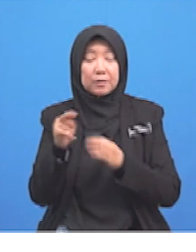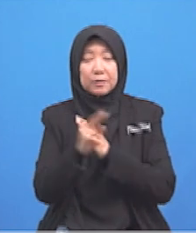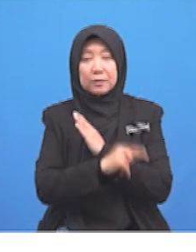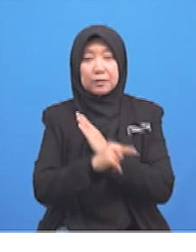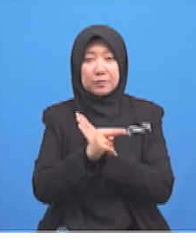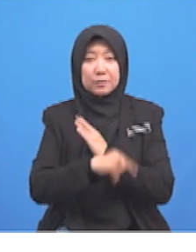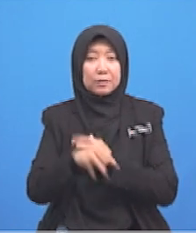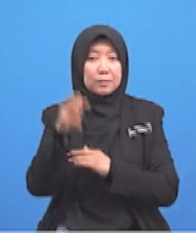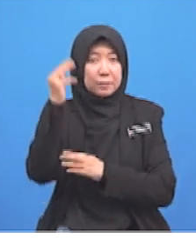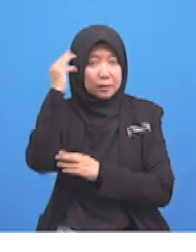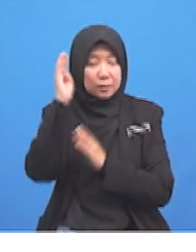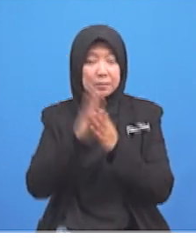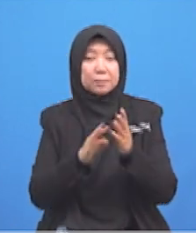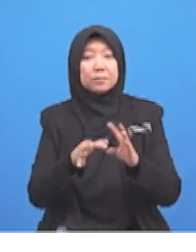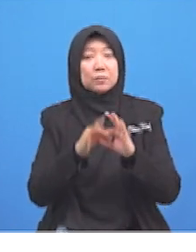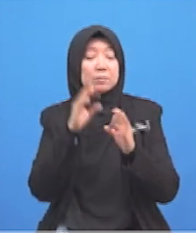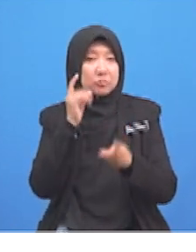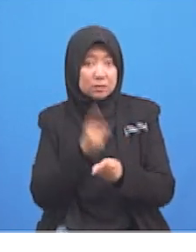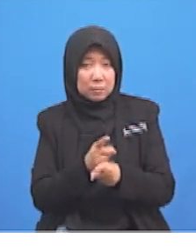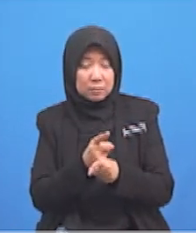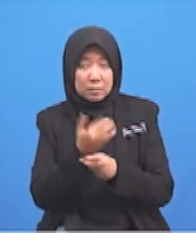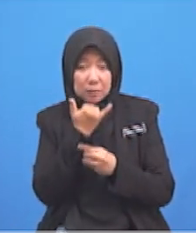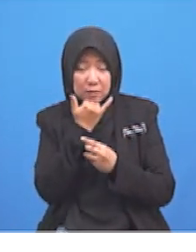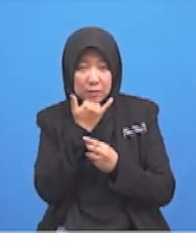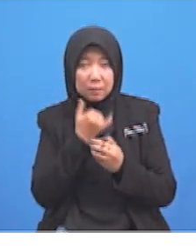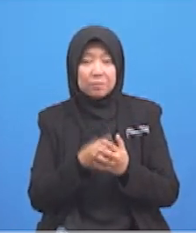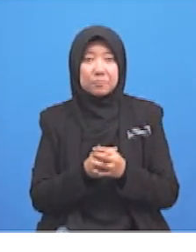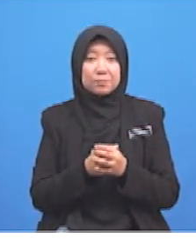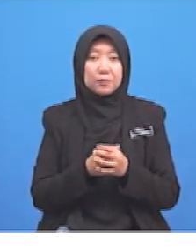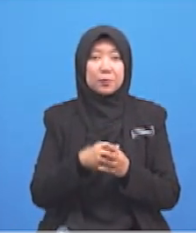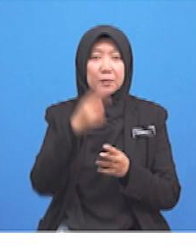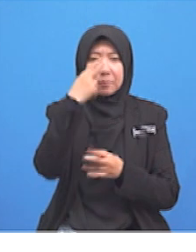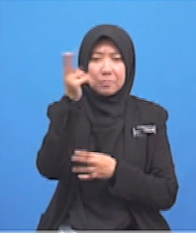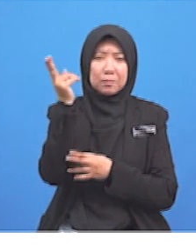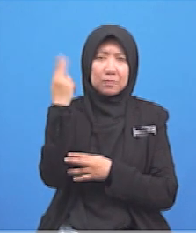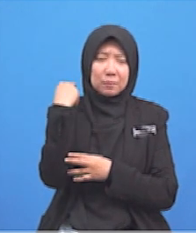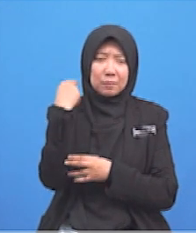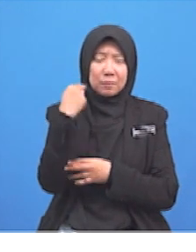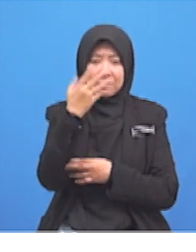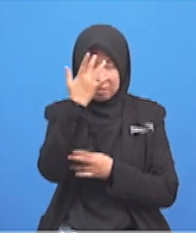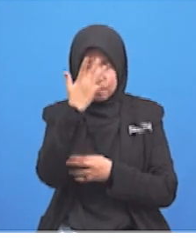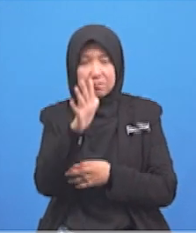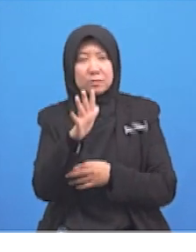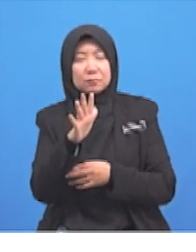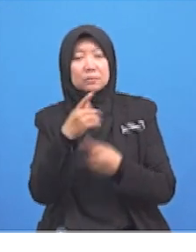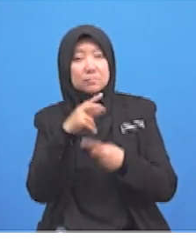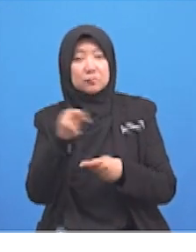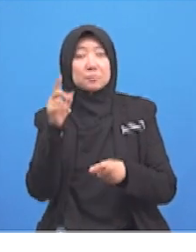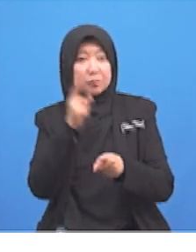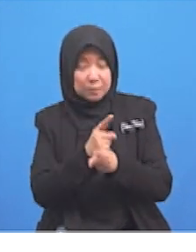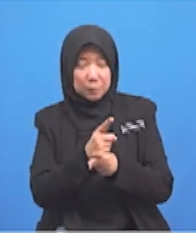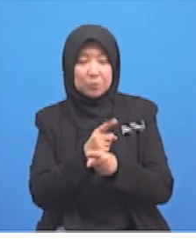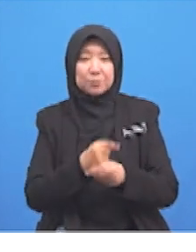Bersekutu. Betul atau salah? Wah, hebat murid-murid. Ya, jawapannya ialah